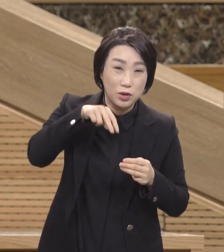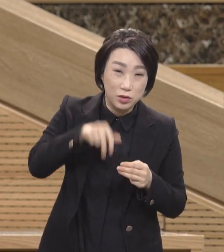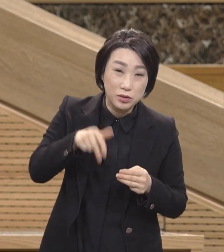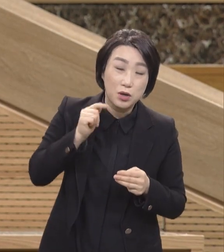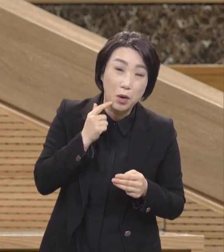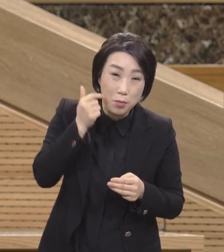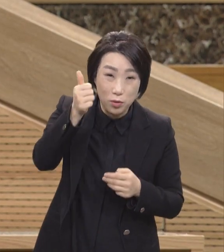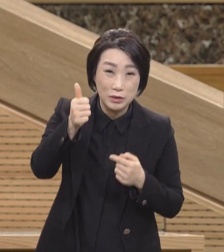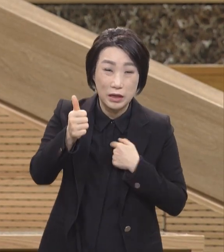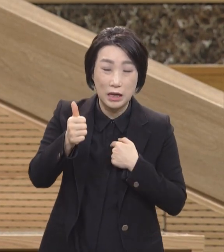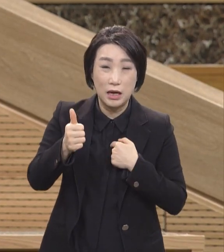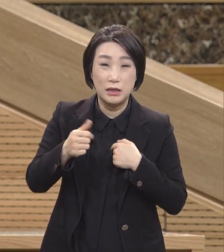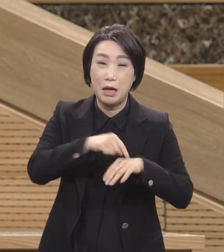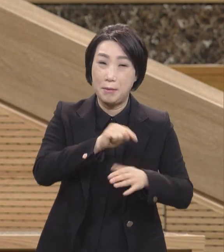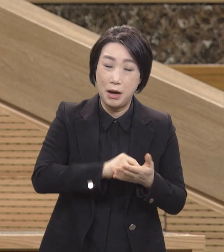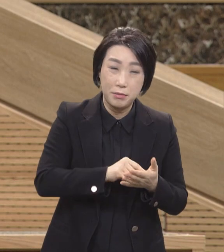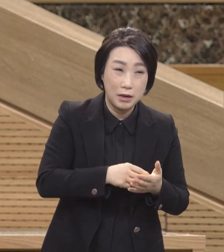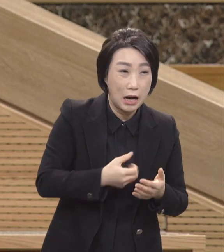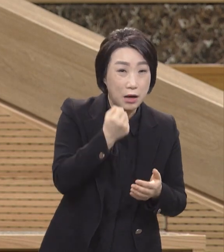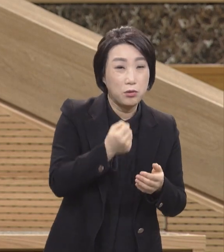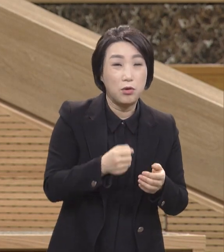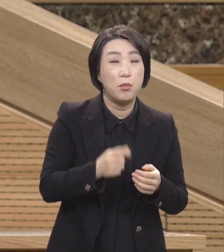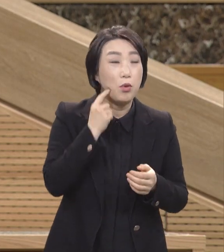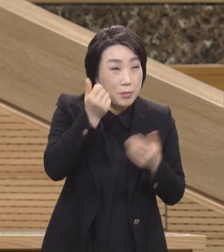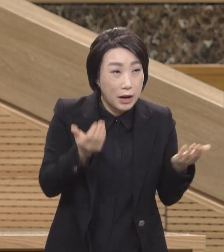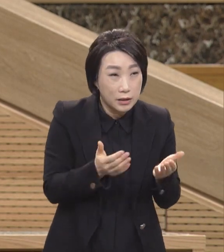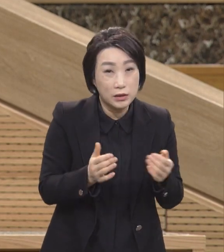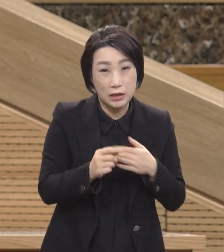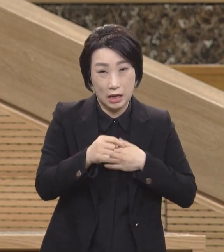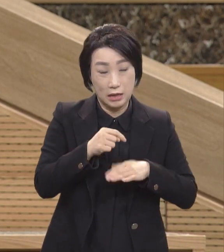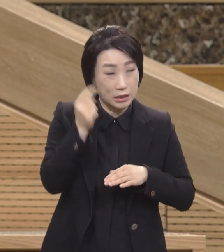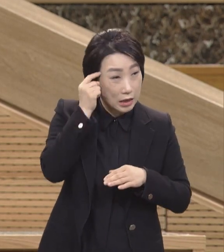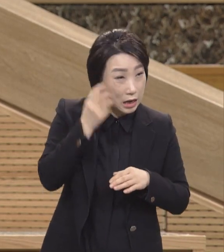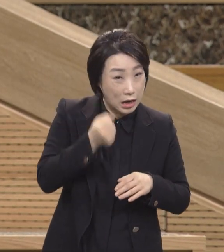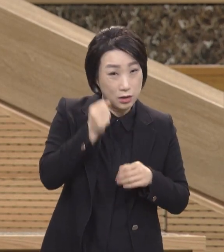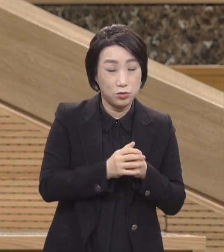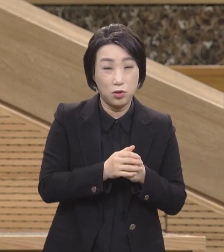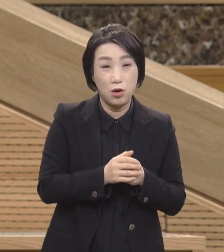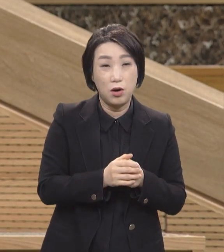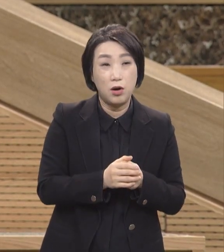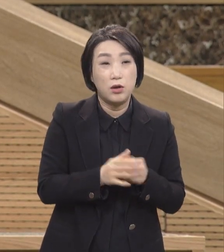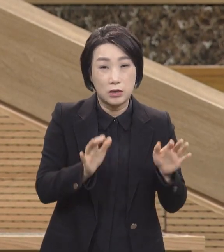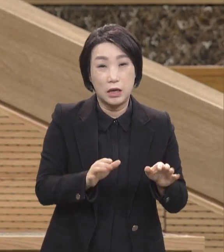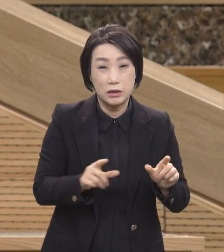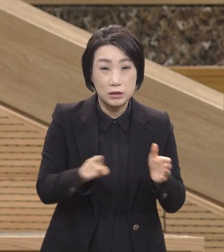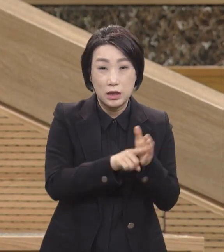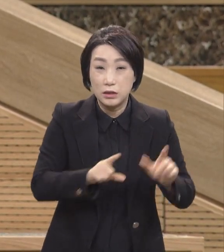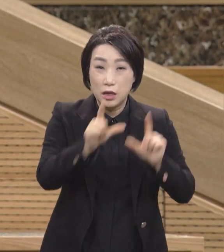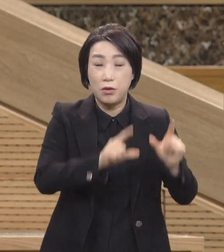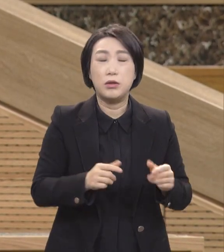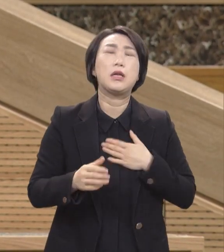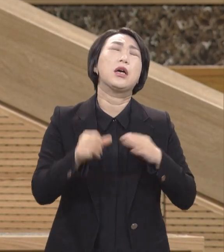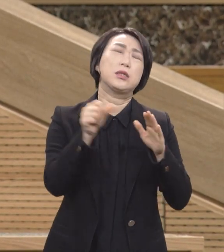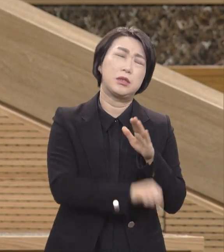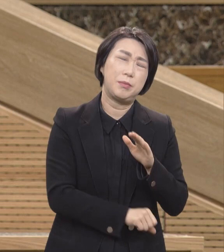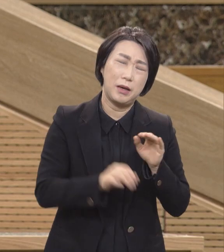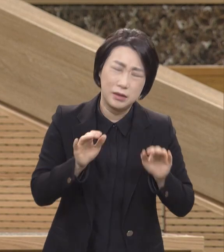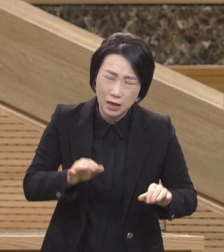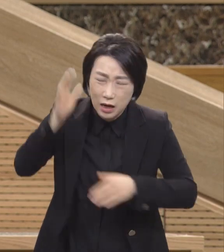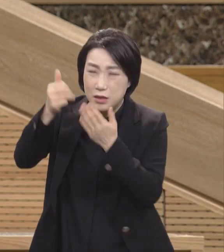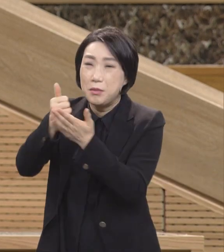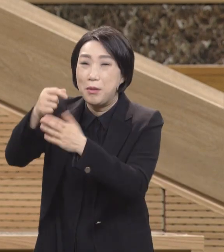가지고 신앙생활하고 내 마음 가지고 내 인생을 살면 실패자입니다. 하나님의 마음이